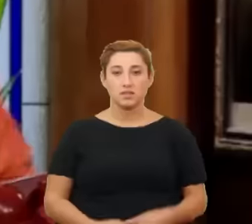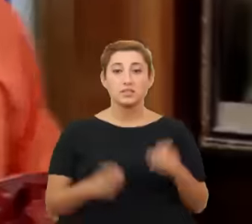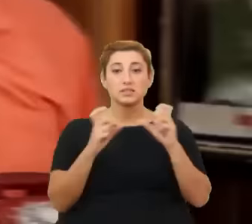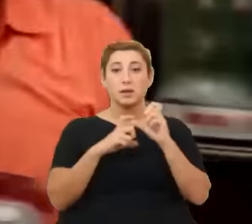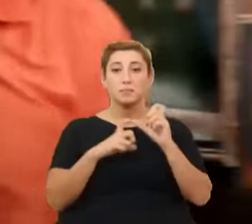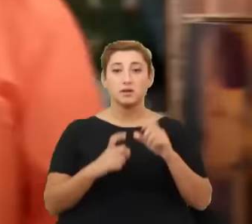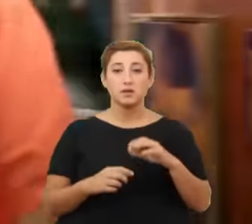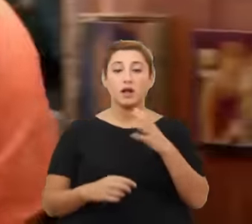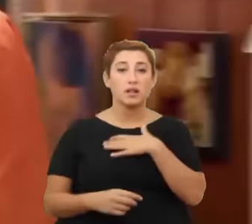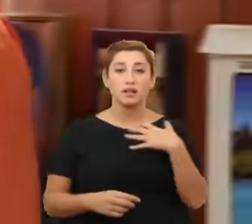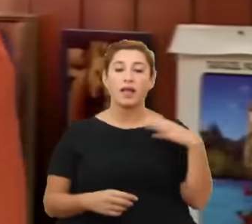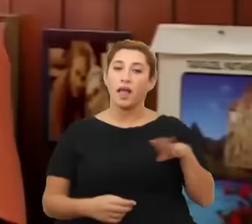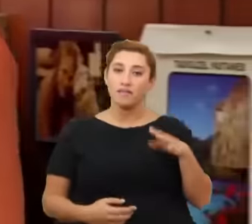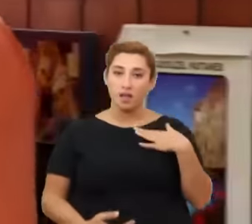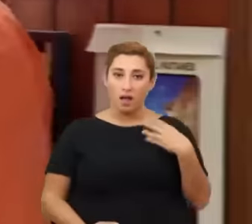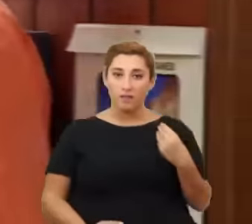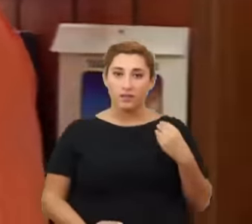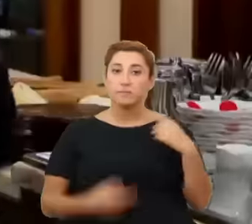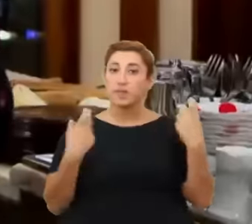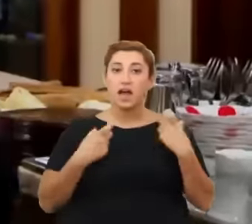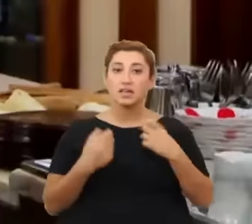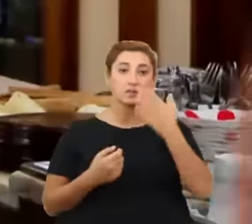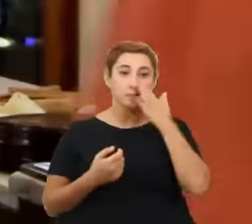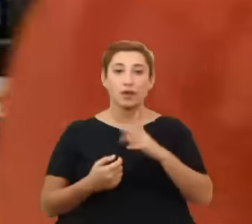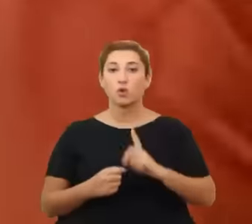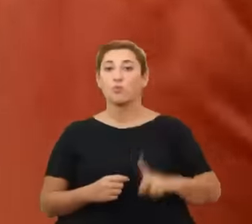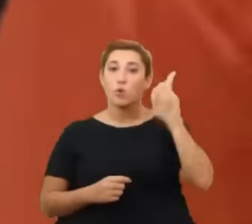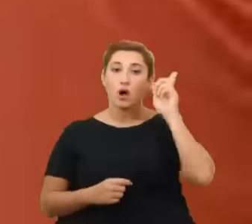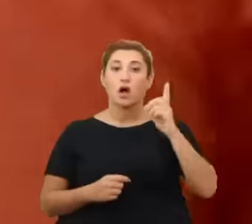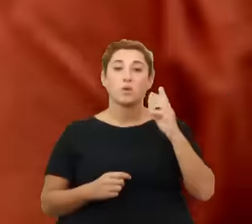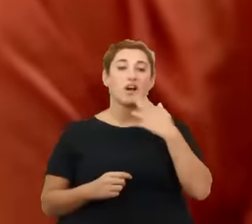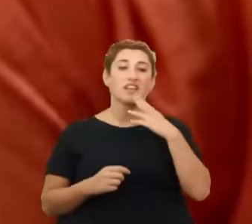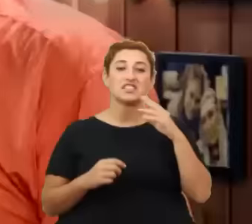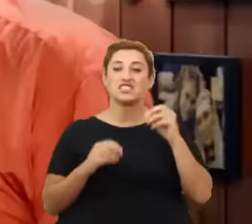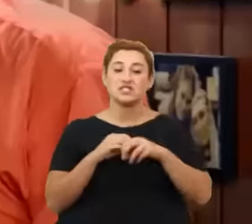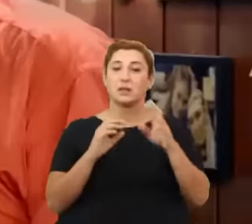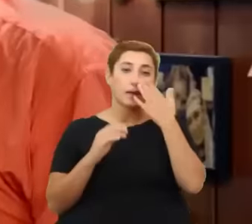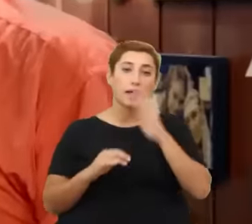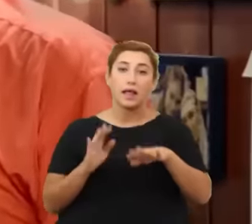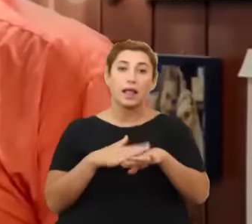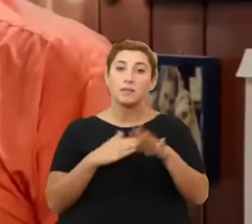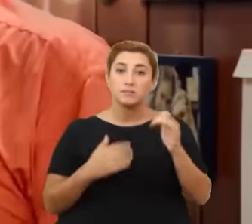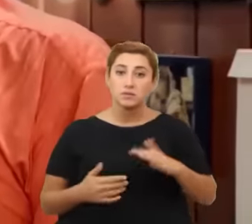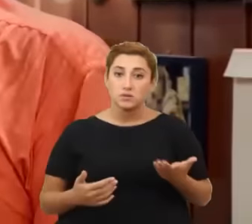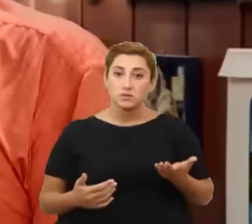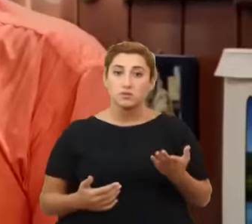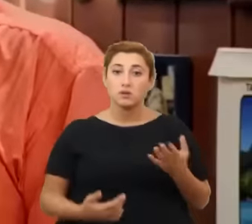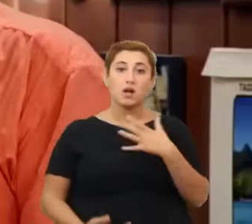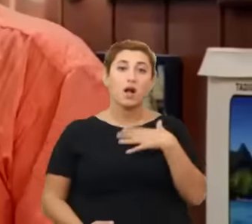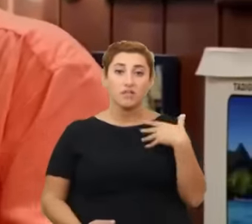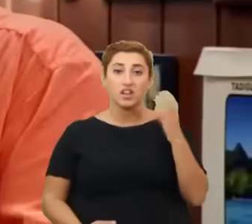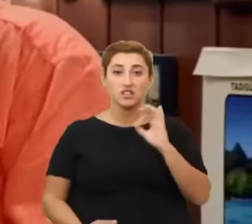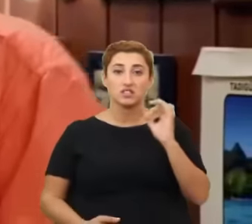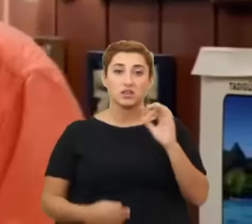Sami. Ana. Evladım, neredesin? Bekleyeyim seni yukarıda, o kadar için gelmesin. Ana,